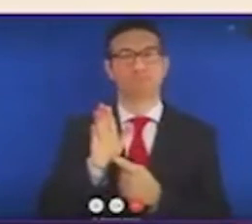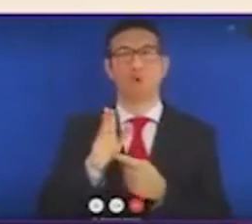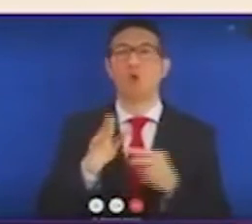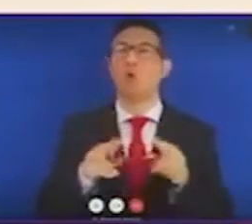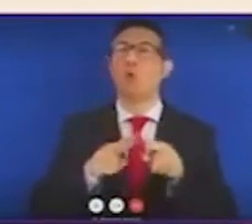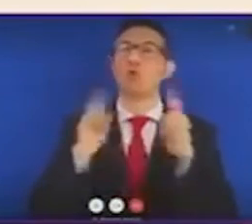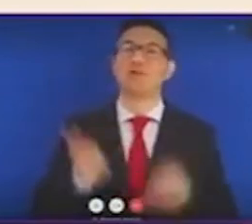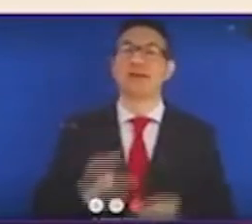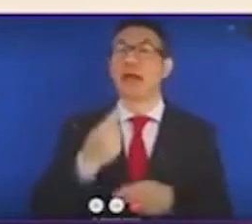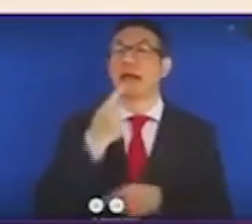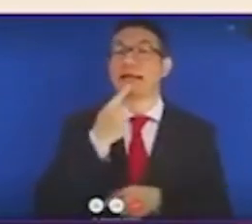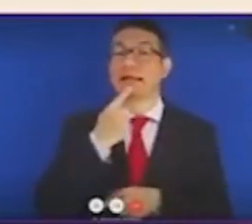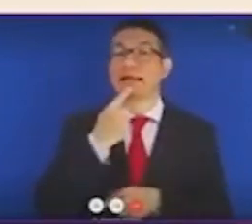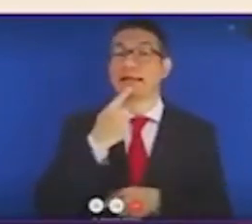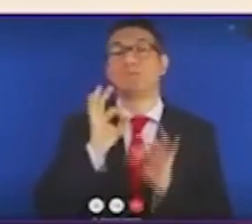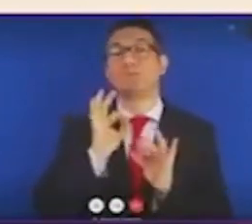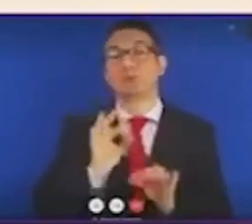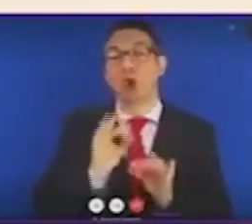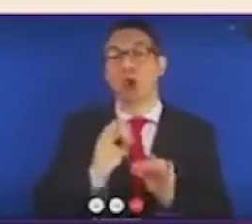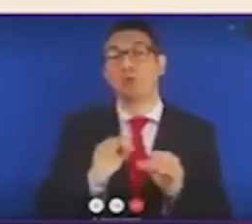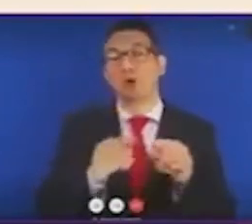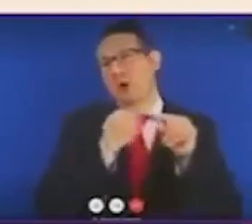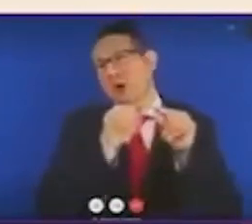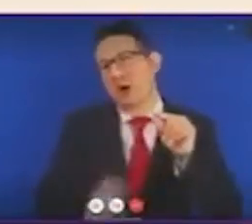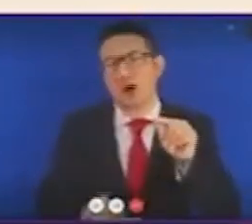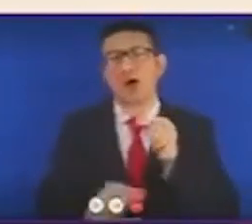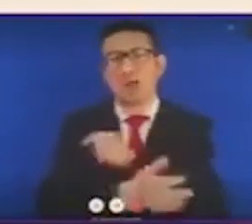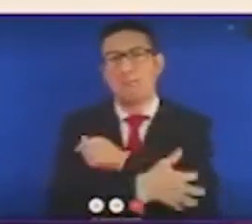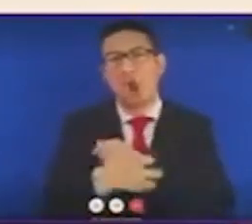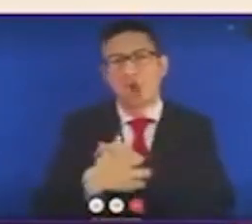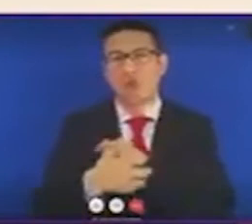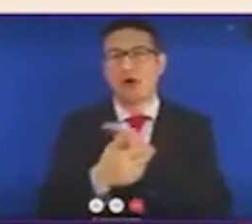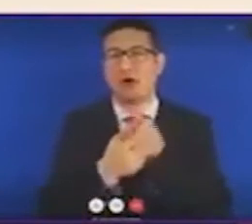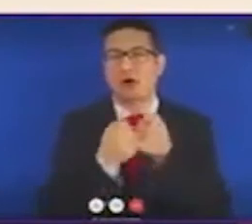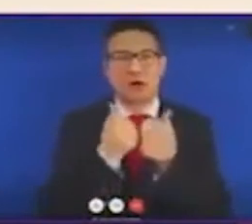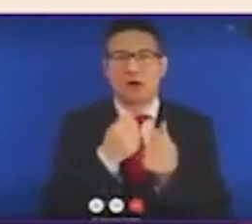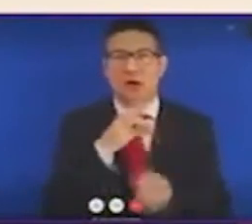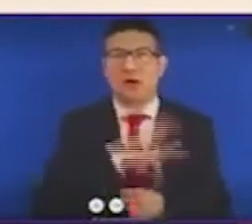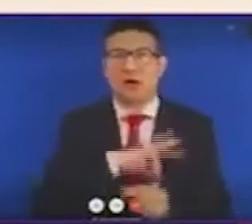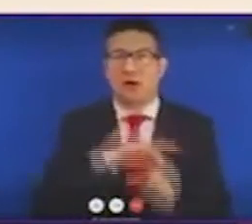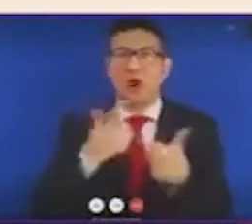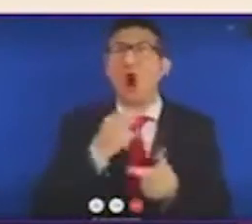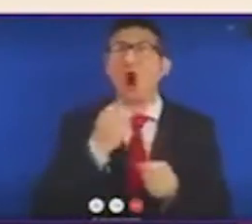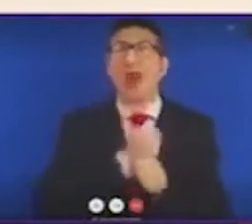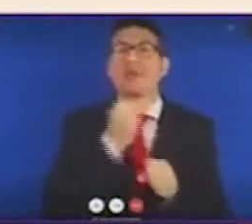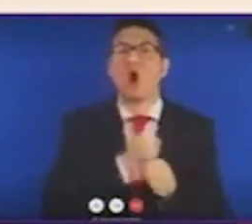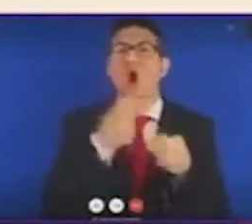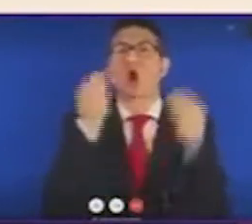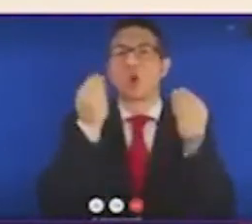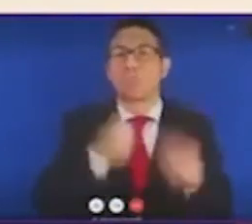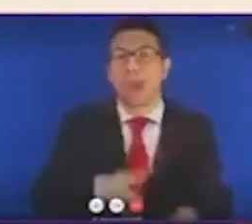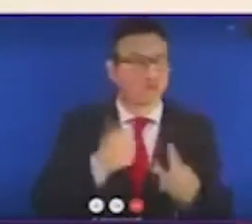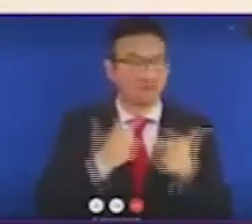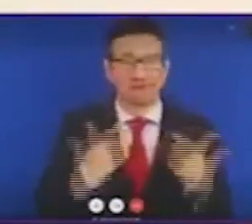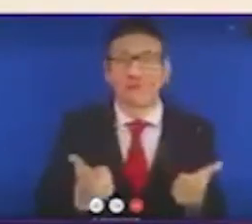cadono sotto la soglia di povertà o perdono il lavoro però diano ristoro economico a chi